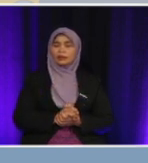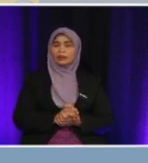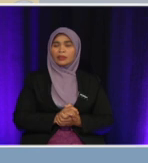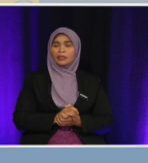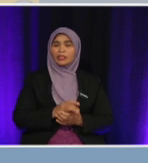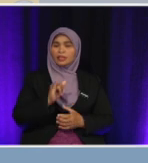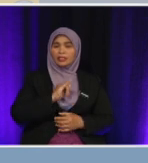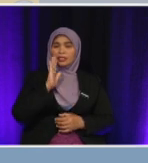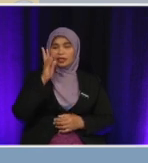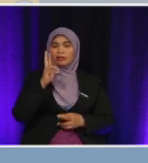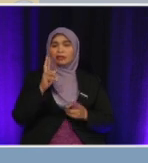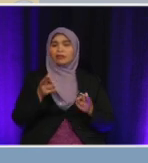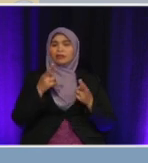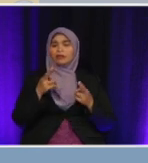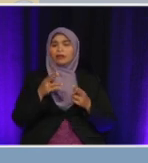contohnya